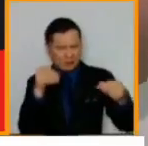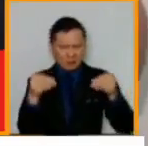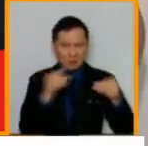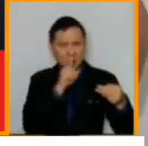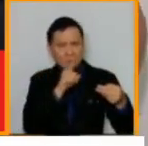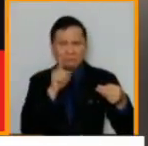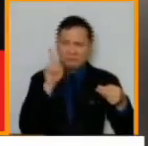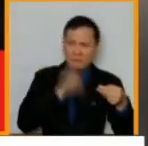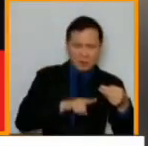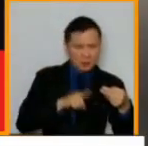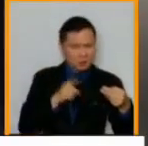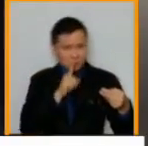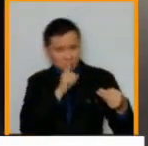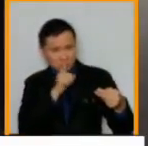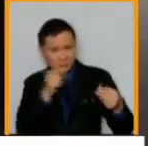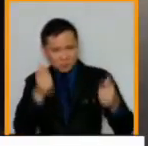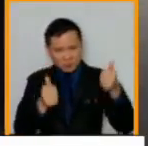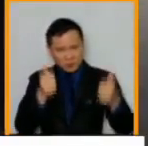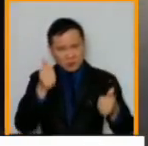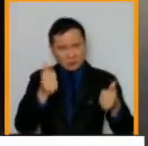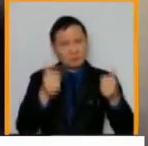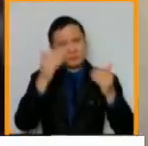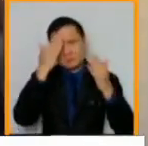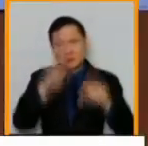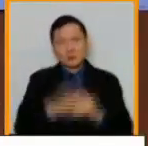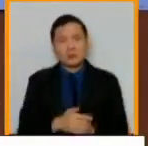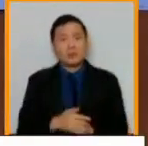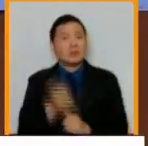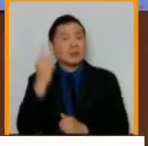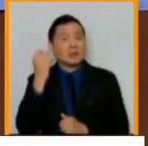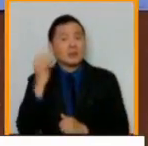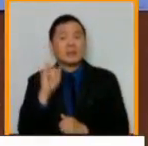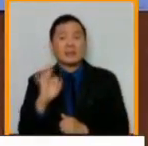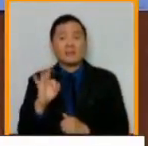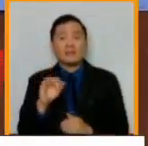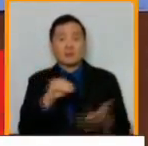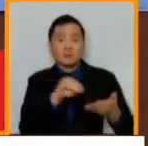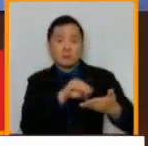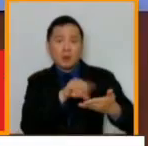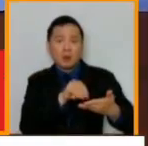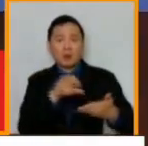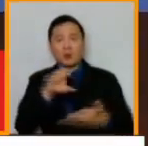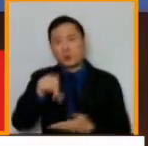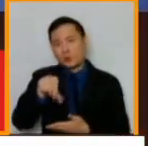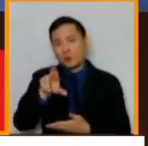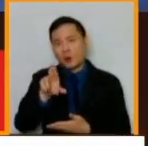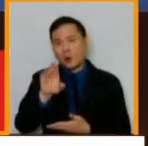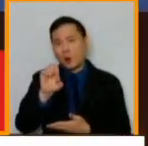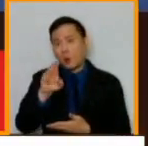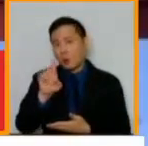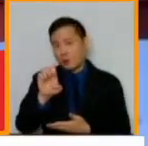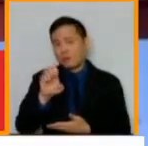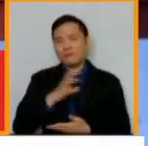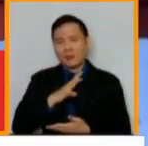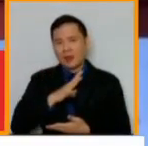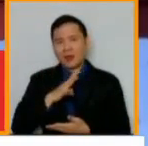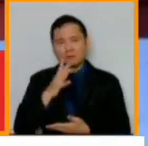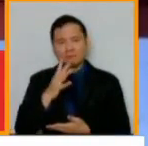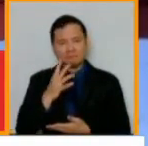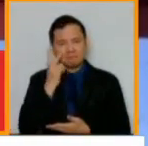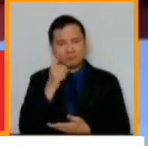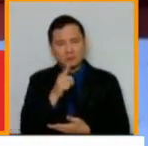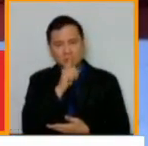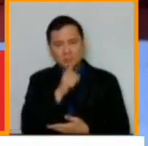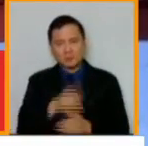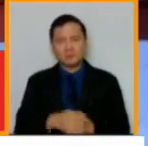card. Maliban na lang kung isa-scan yung QR code nito. Nakuha ng mga pulis ang tatlo pang peke umanong vaccination card na ipinagawa ng